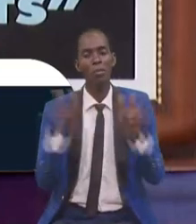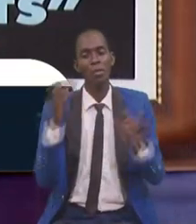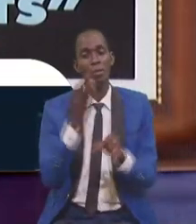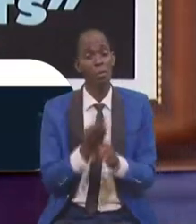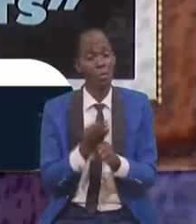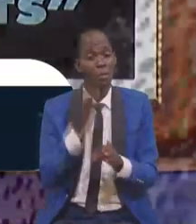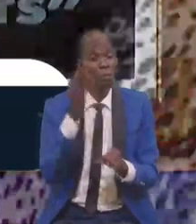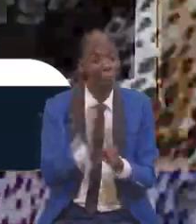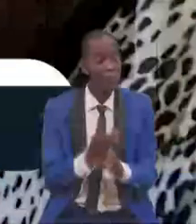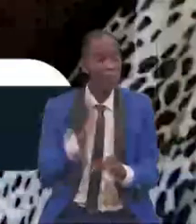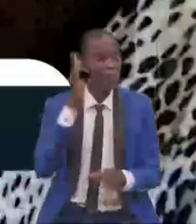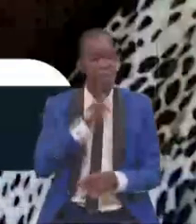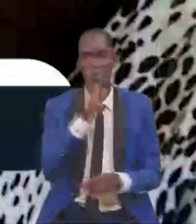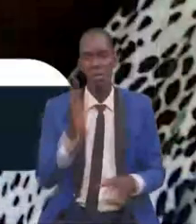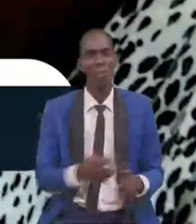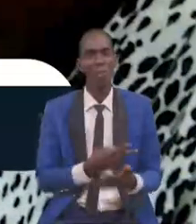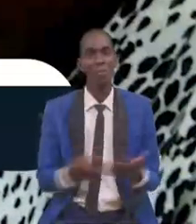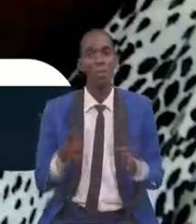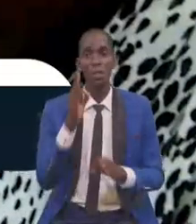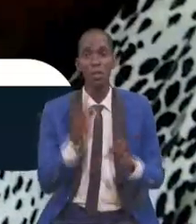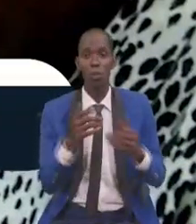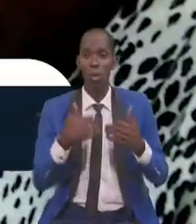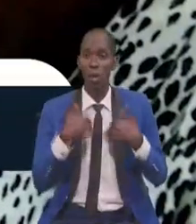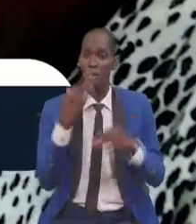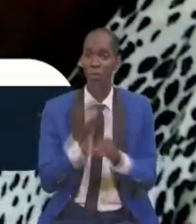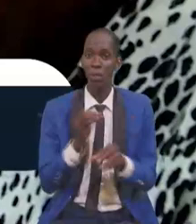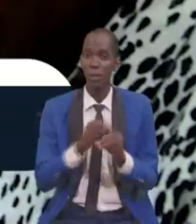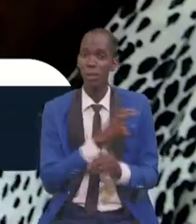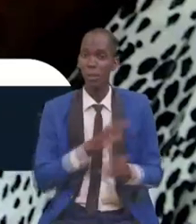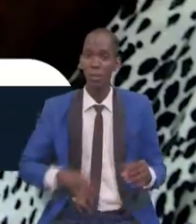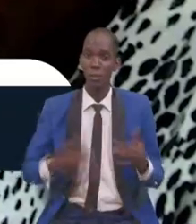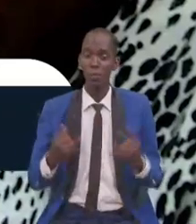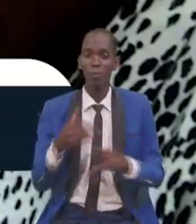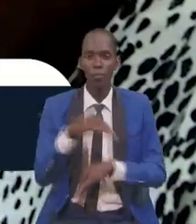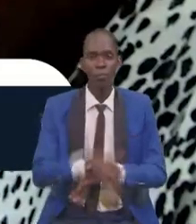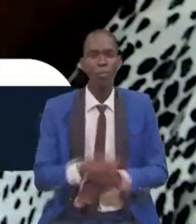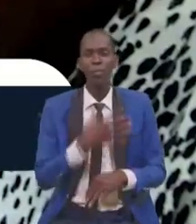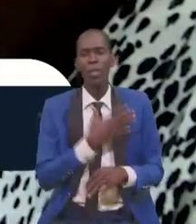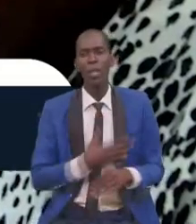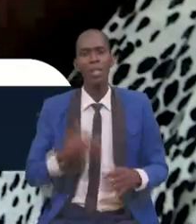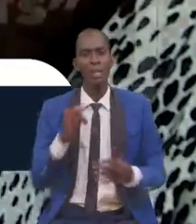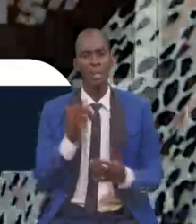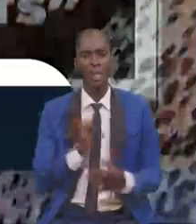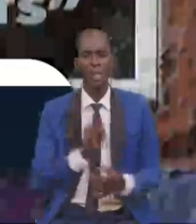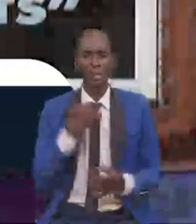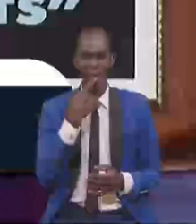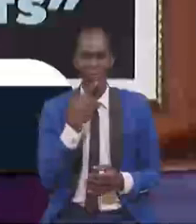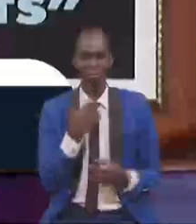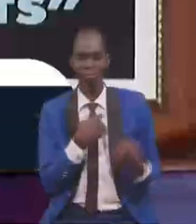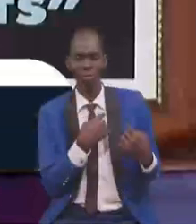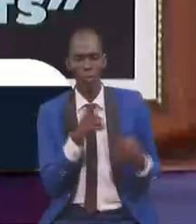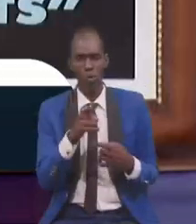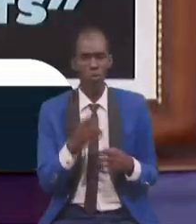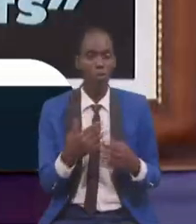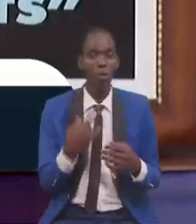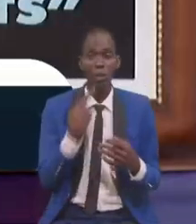La foi n'échoue jamais. Si vous avez foi en Christ ce soir, je ne dois pas dire si. Je dois